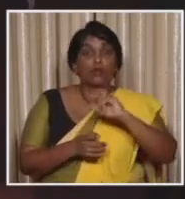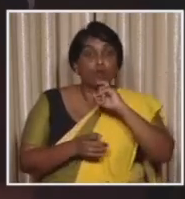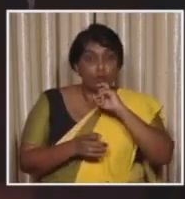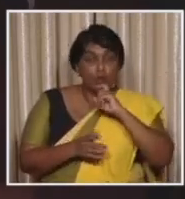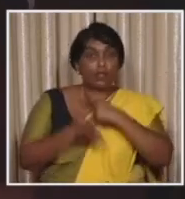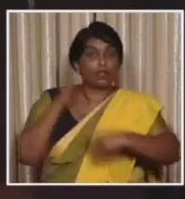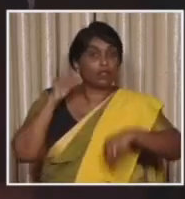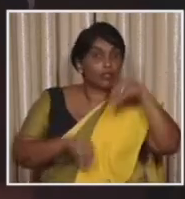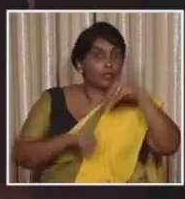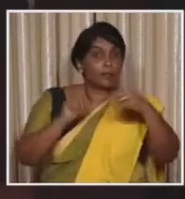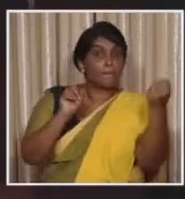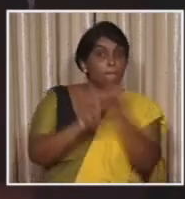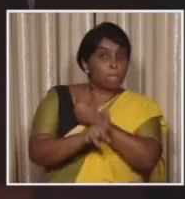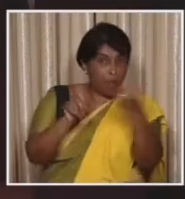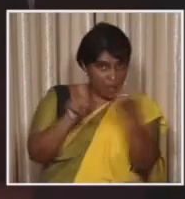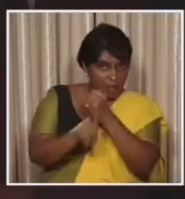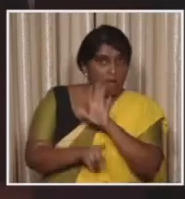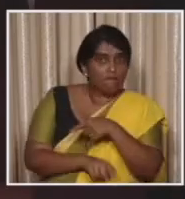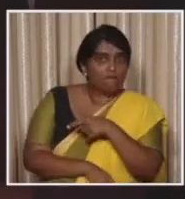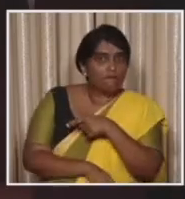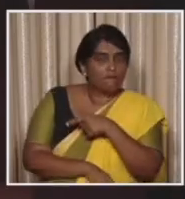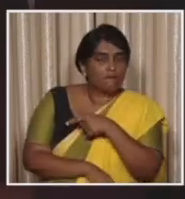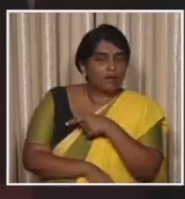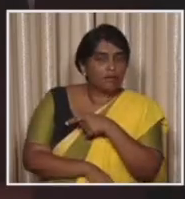අධිකරණයට දේශපාලන බලපෑම් සිද්ධ වෙනවද?